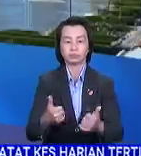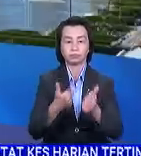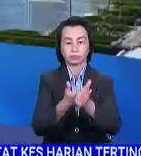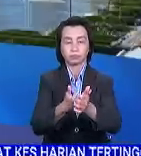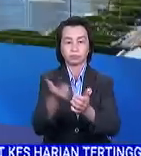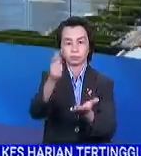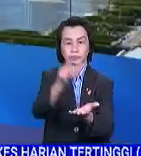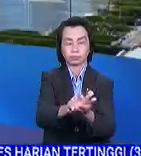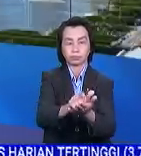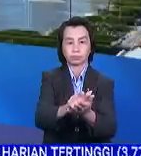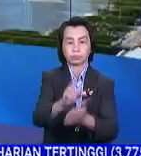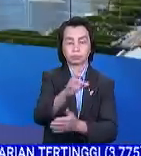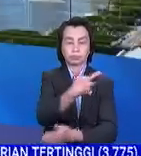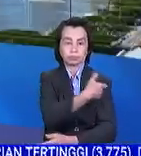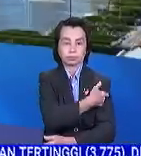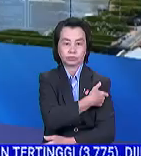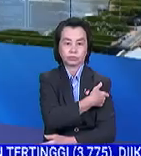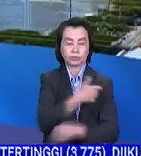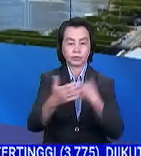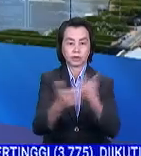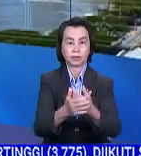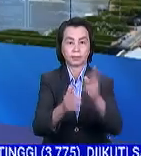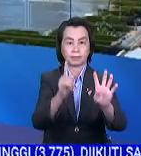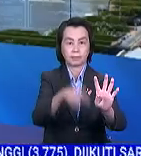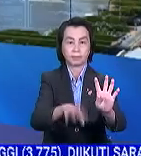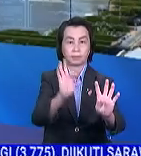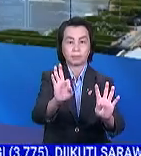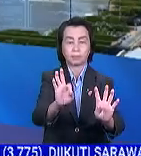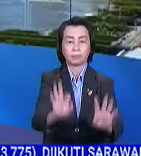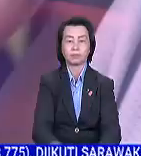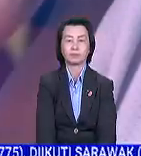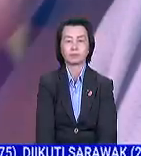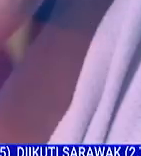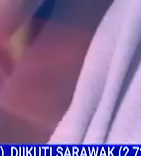ringkasan laporan prestasi vaksinasi Sarawak setakat 4 September